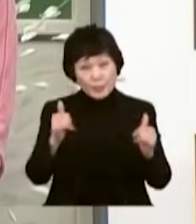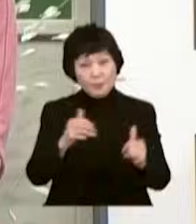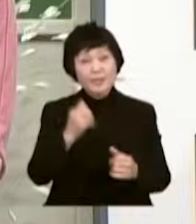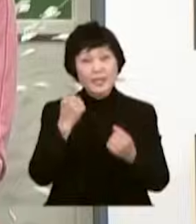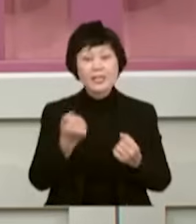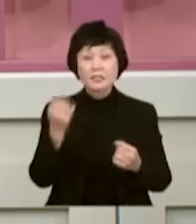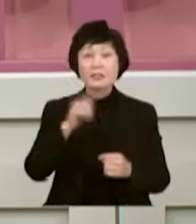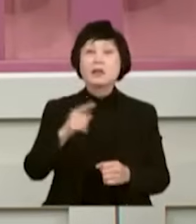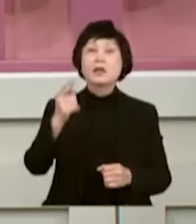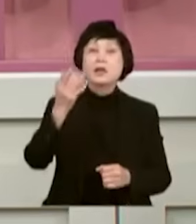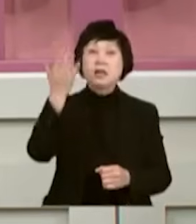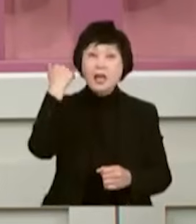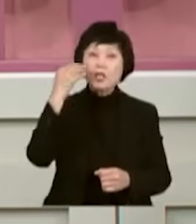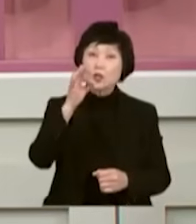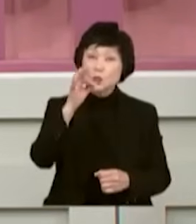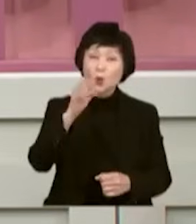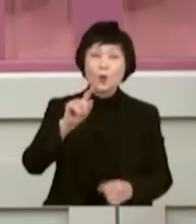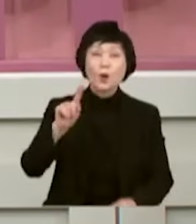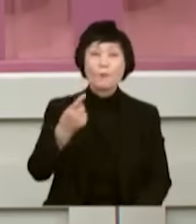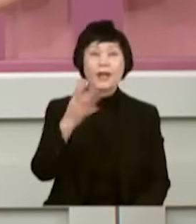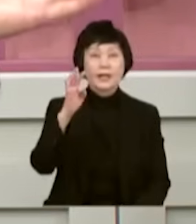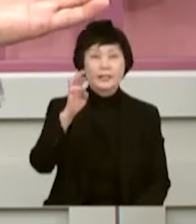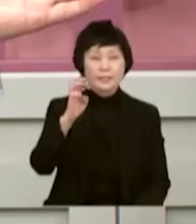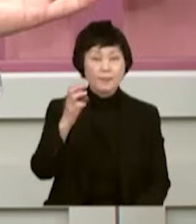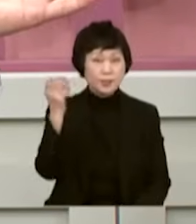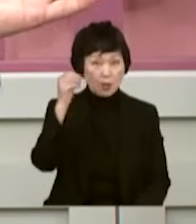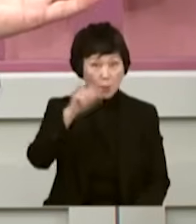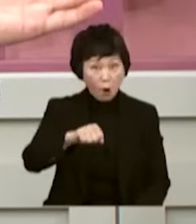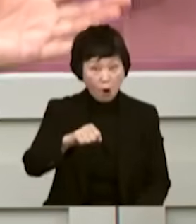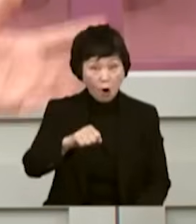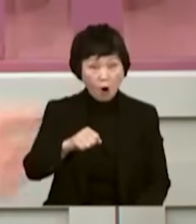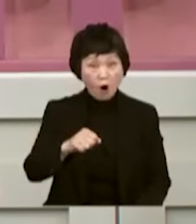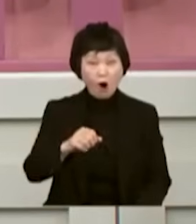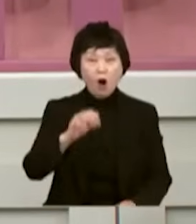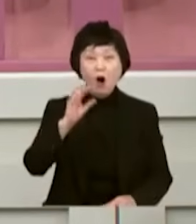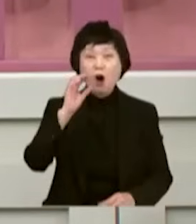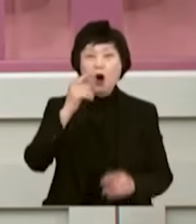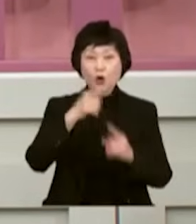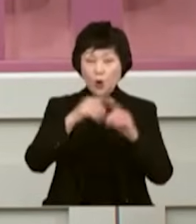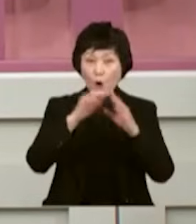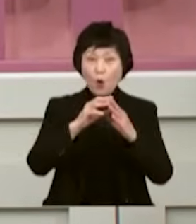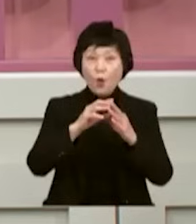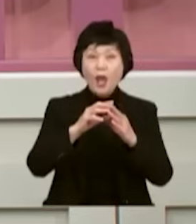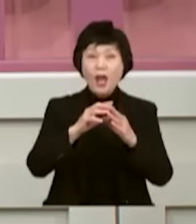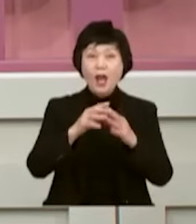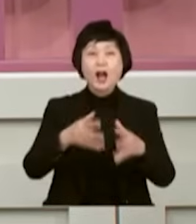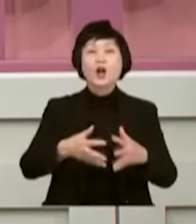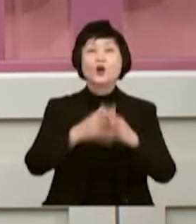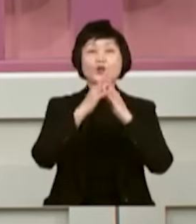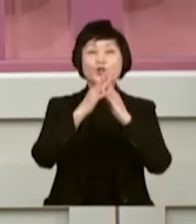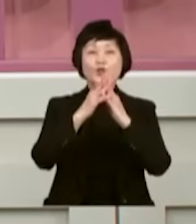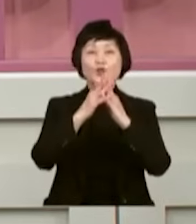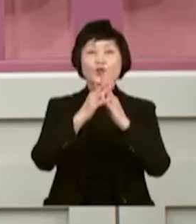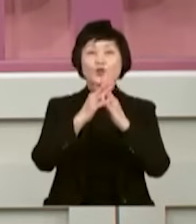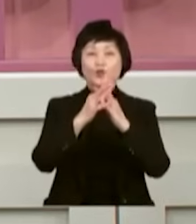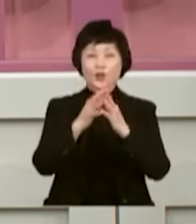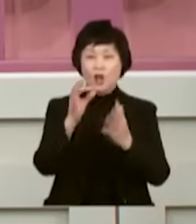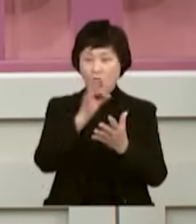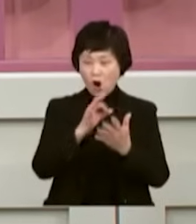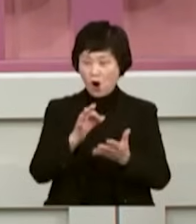그래서 그분이 건축하겠다 가장 큰 땅을 잡으래요. 그럼 이제 끝난 거네, 130억 있으면. 그래서 우리가 가장 큰